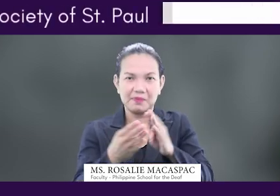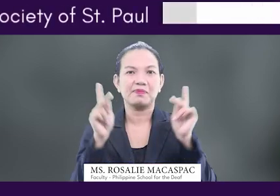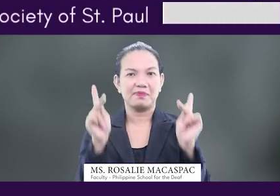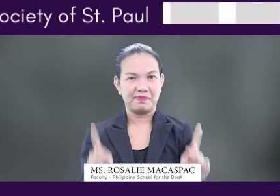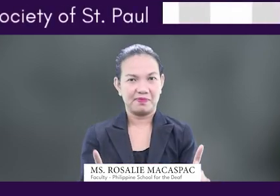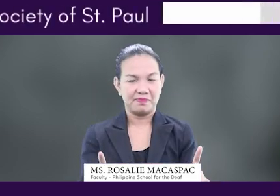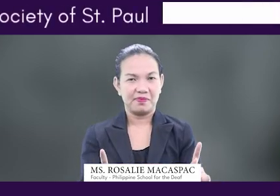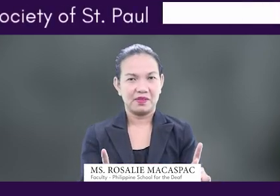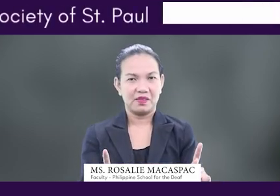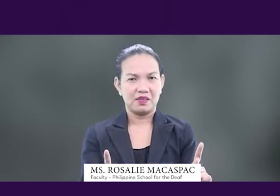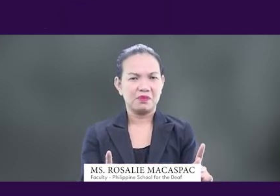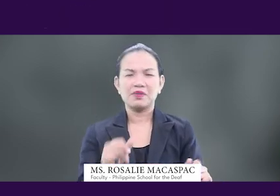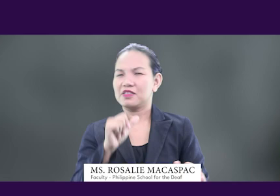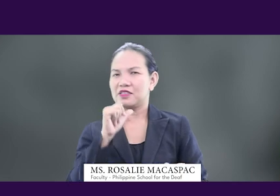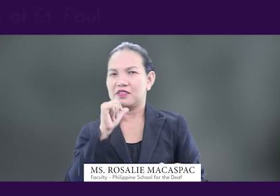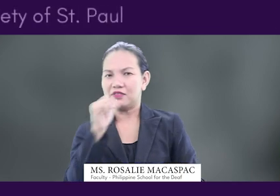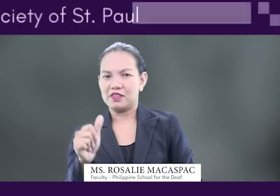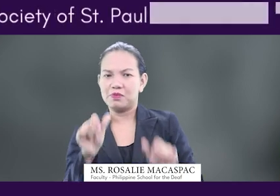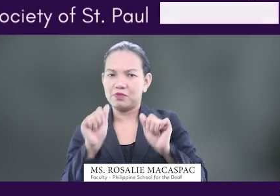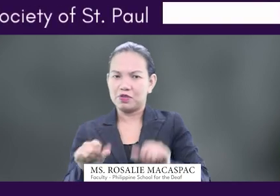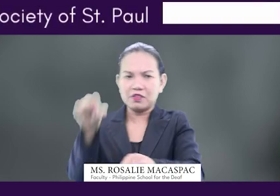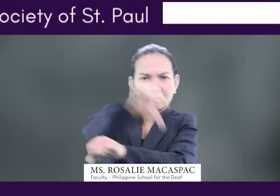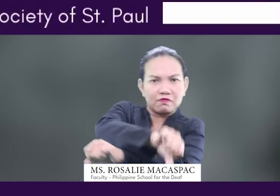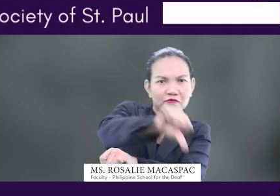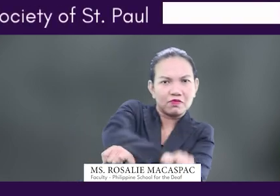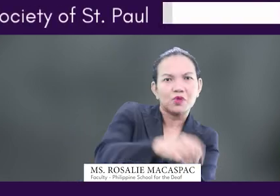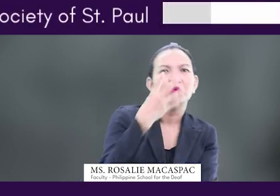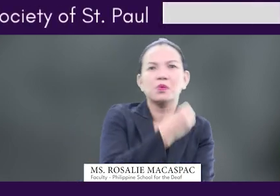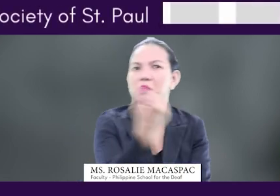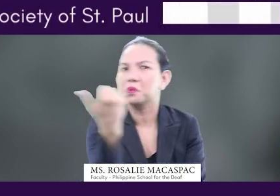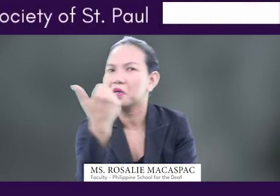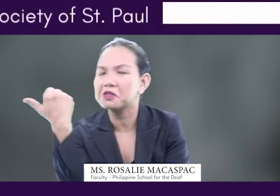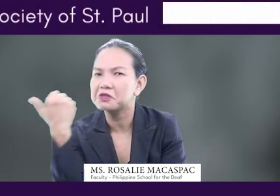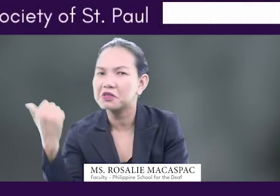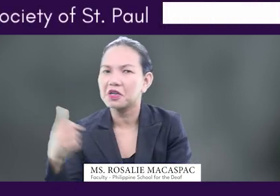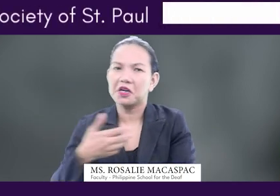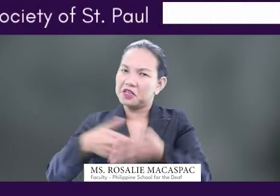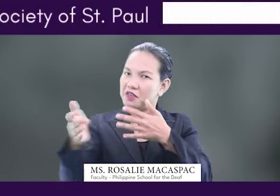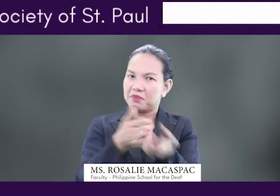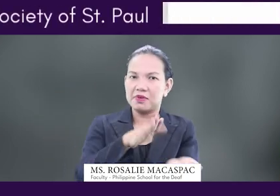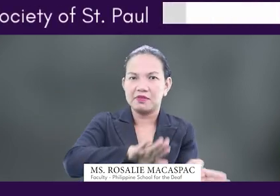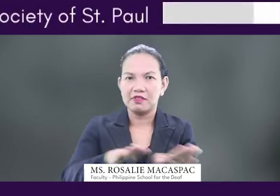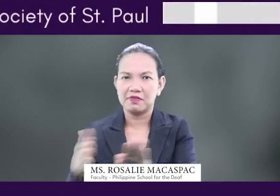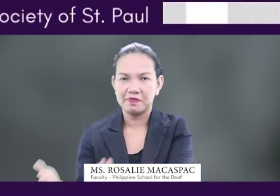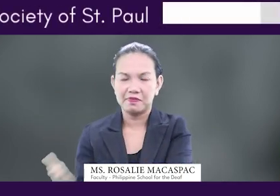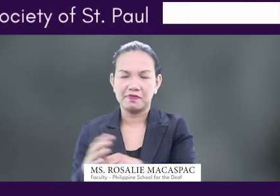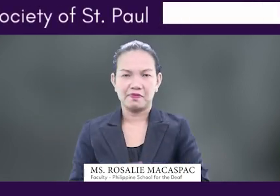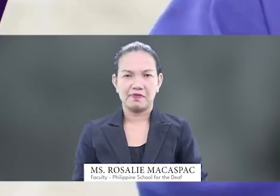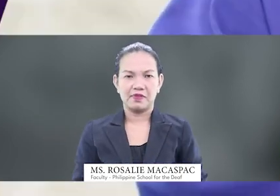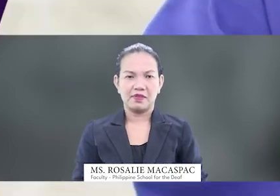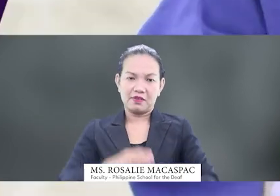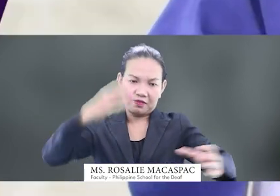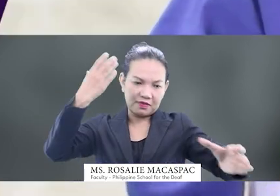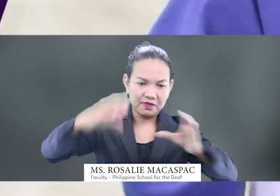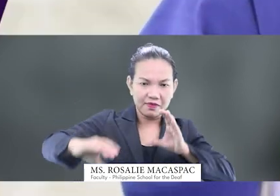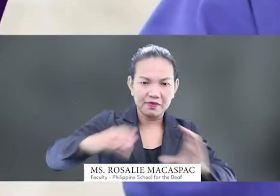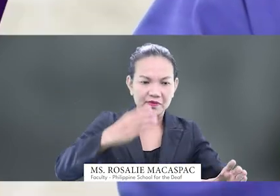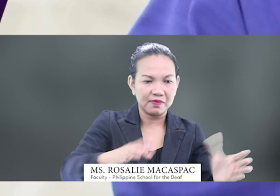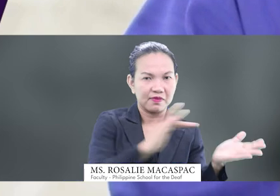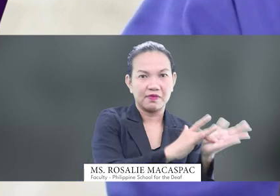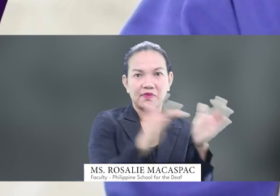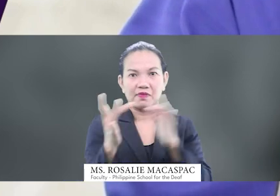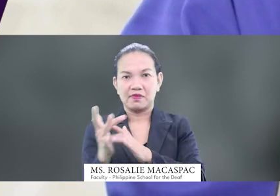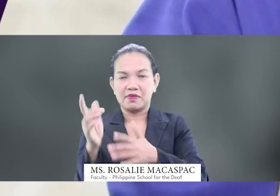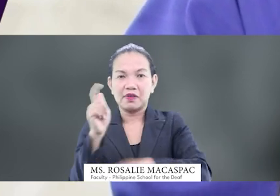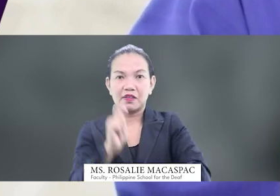tao. Gayunpaman hindi siya kayang talunin ni numan kahit ng kamatayan. Kinumpara ni